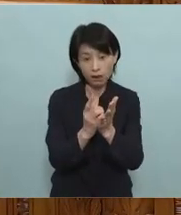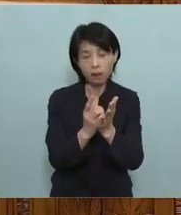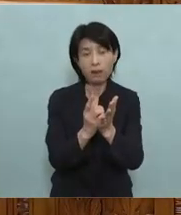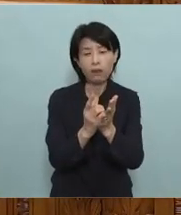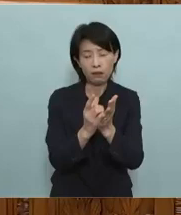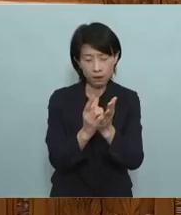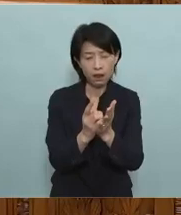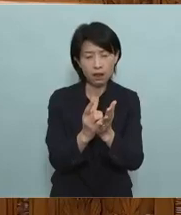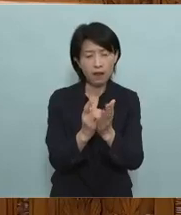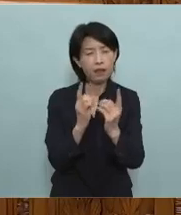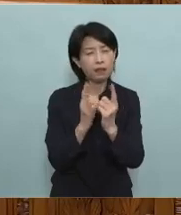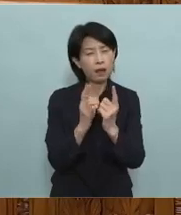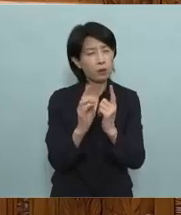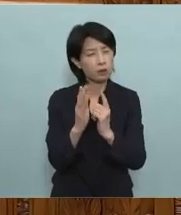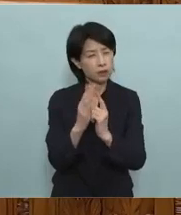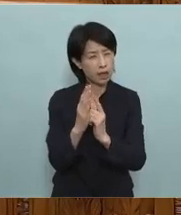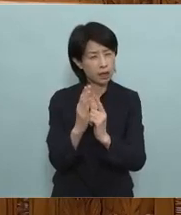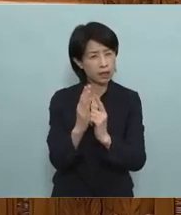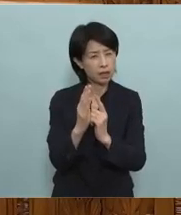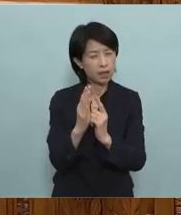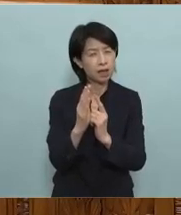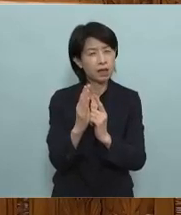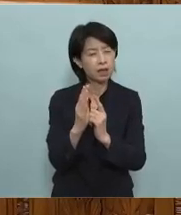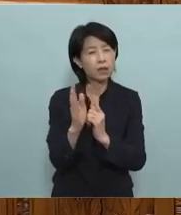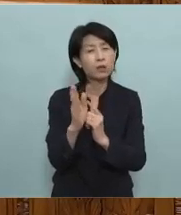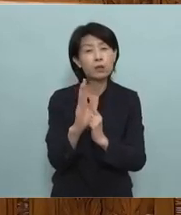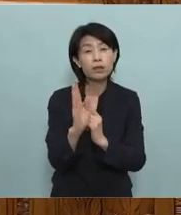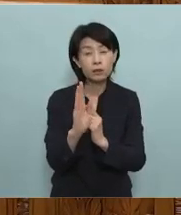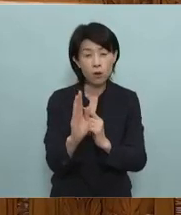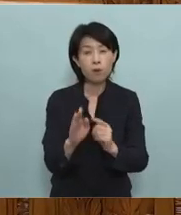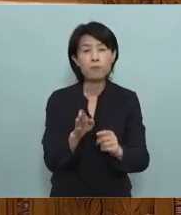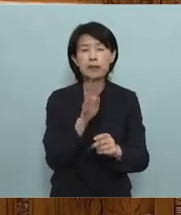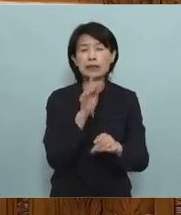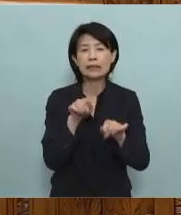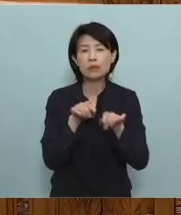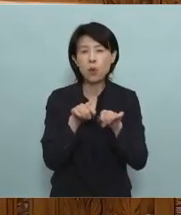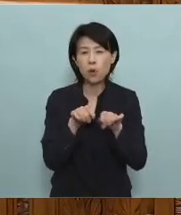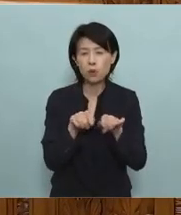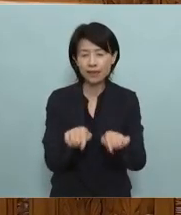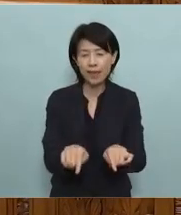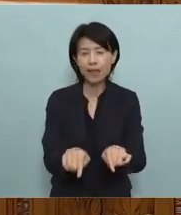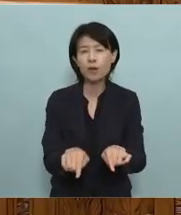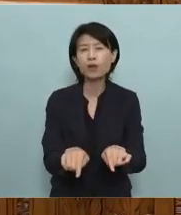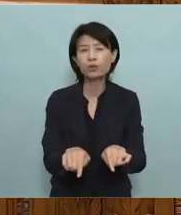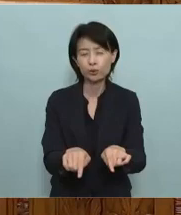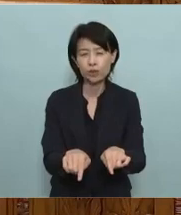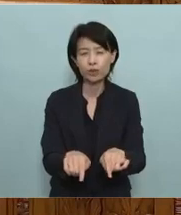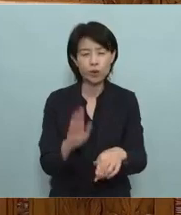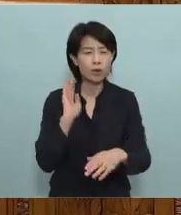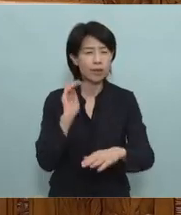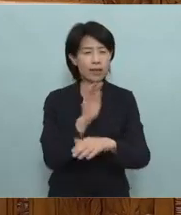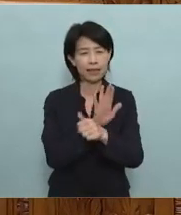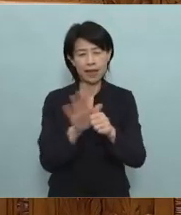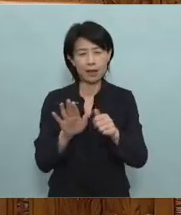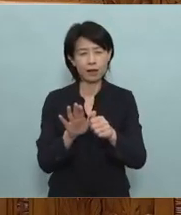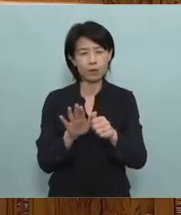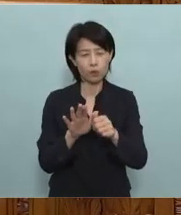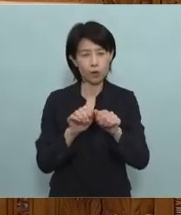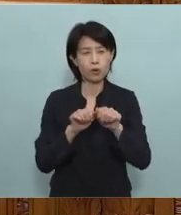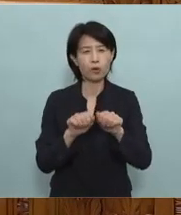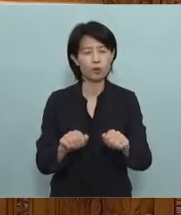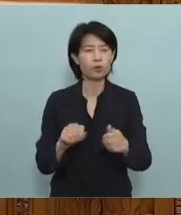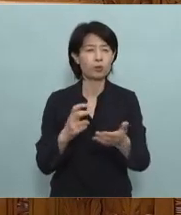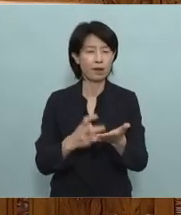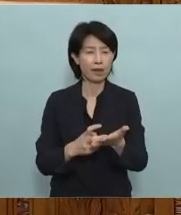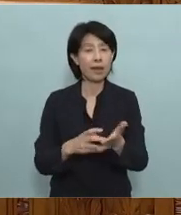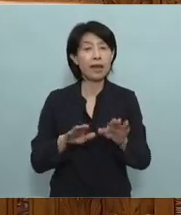的対応をしない旨の実効性のある通達を内閣として発出することが必須であり、それは今す